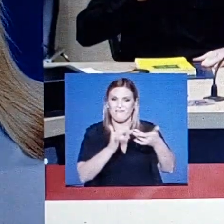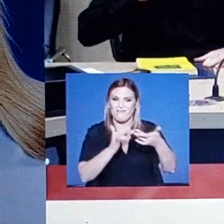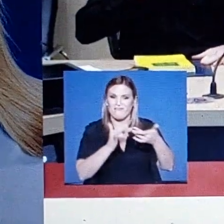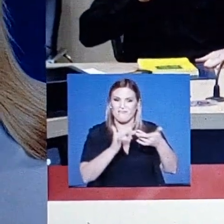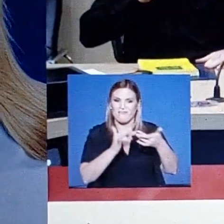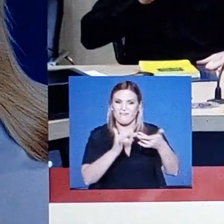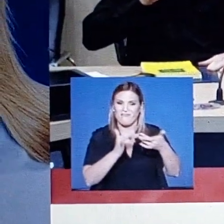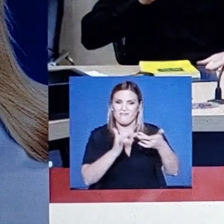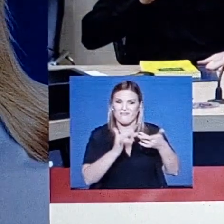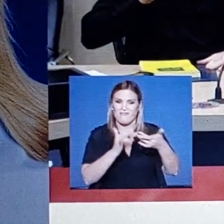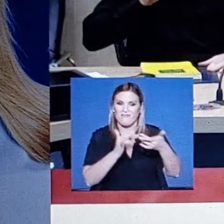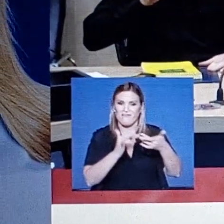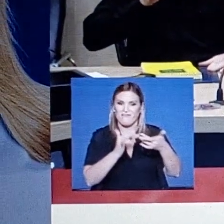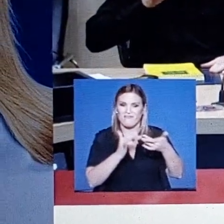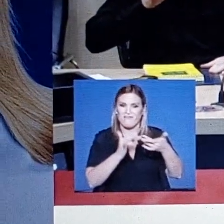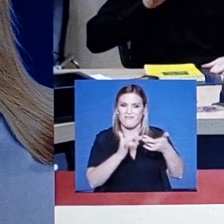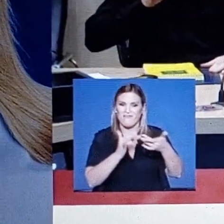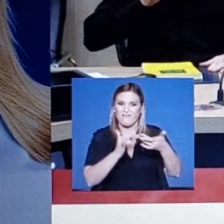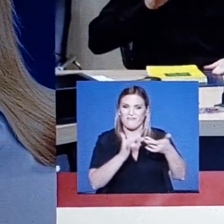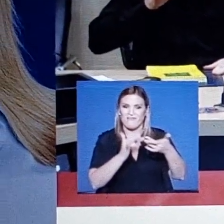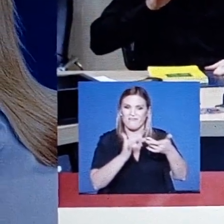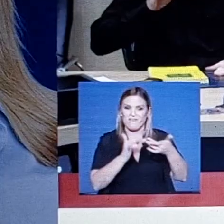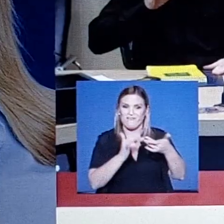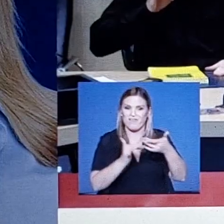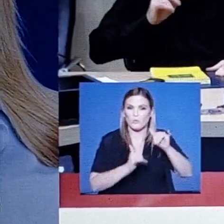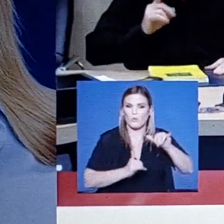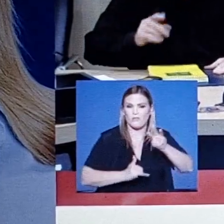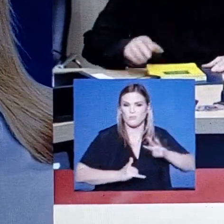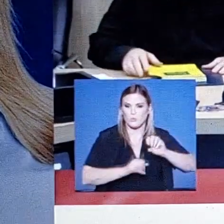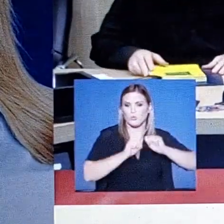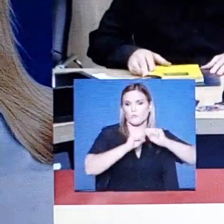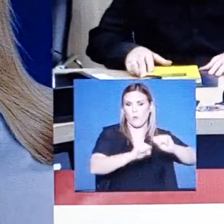En Judée et Samarie, qui soutient la terreur.